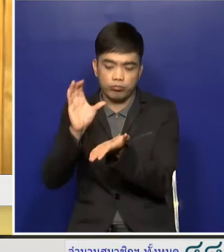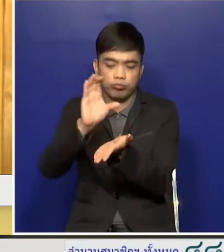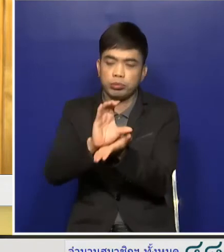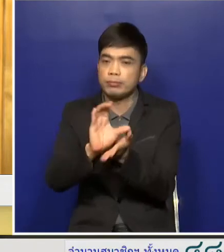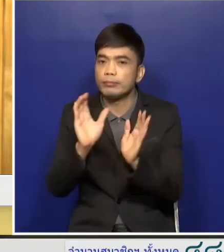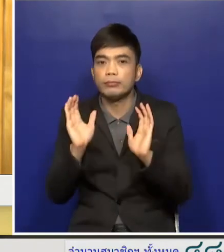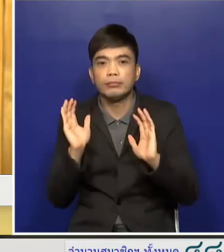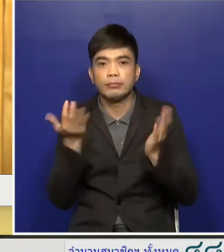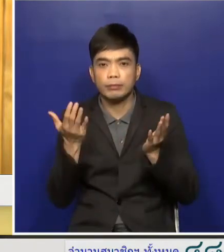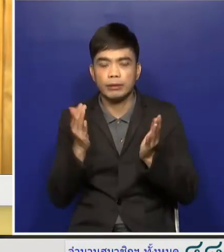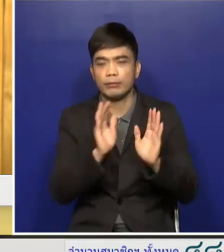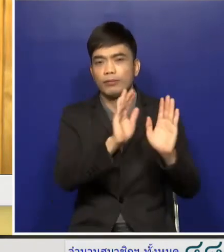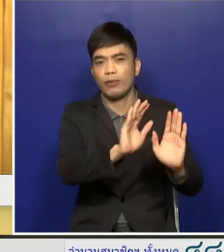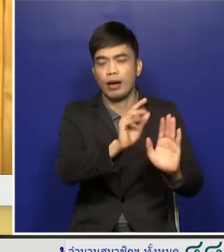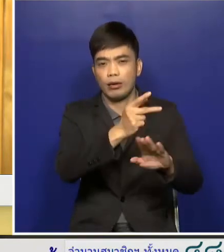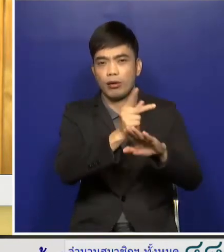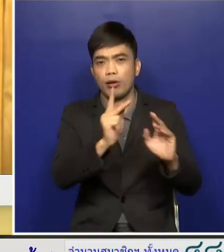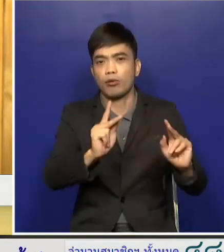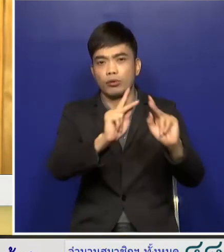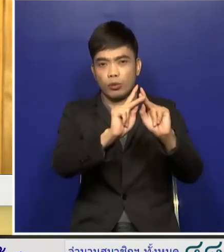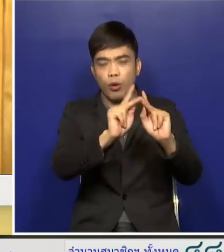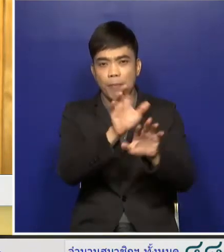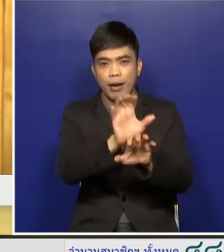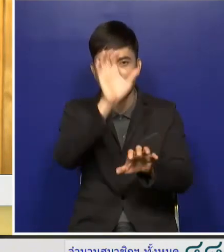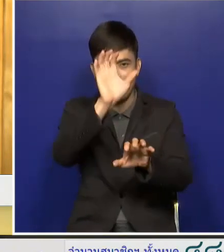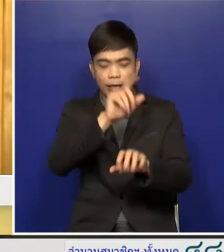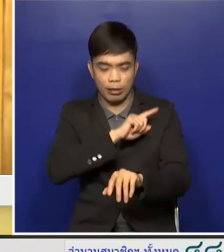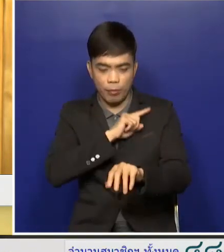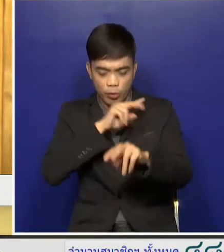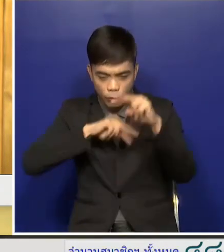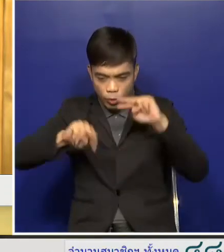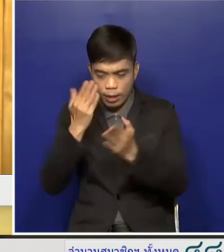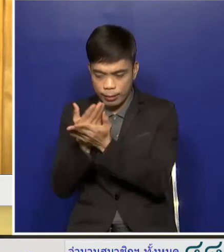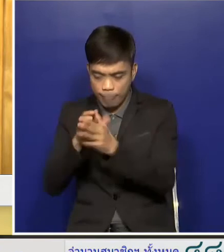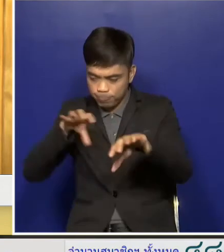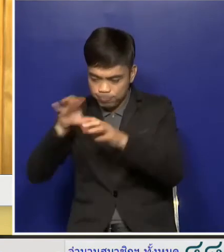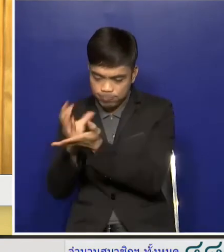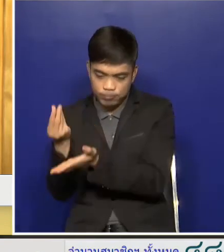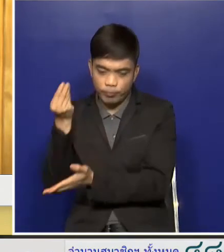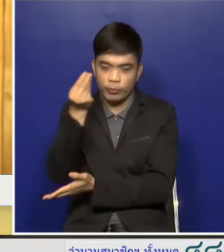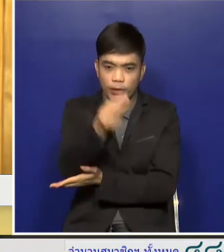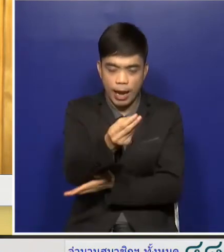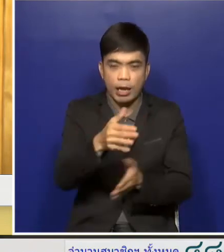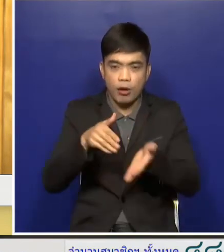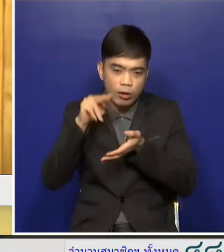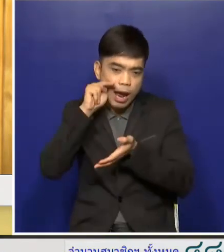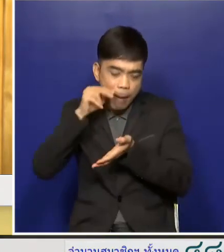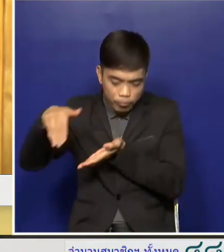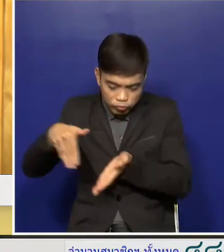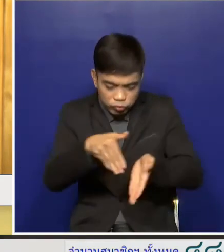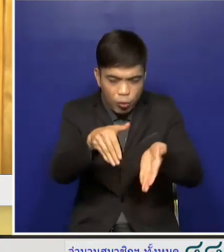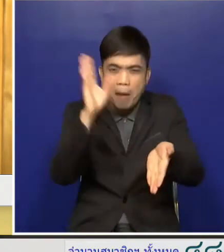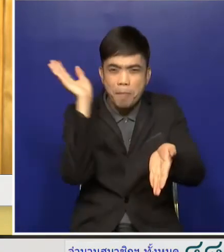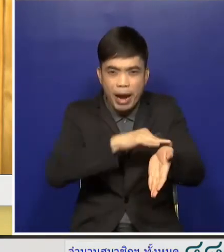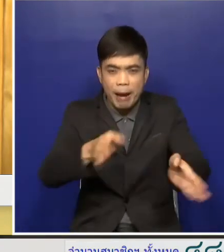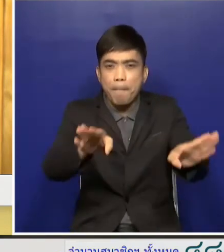ไปที่กระทรวงมหาดไทยที่ดูแลเทศบาลคูคตช่วยจัดสรรงบประมาณในการปิดคลองตัวนี้ด้วยชาวบ้านร้องเรียนม